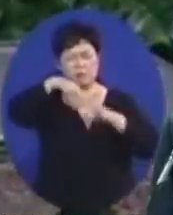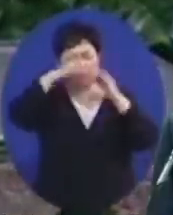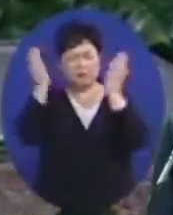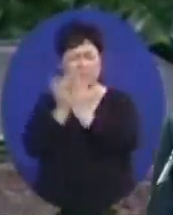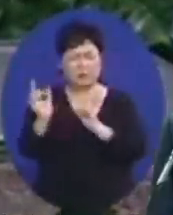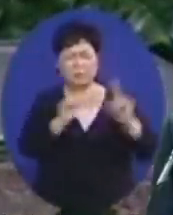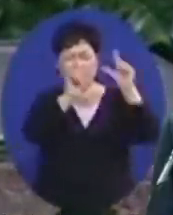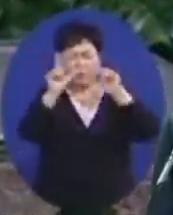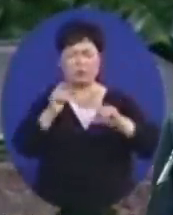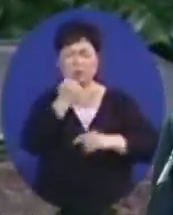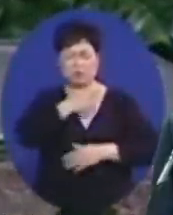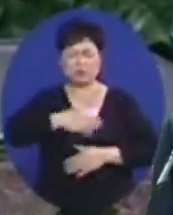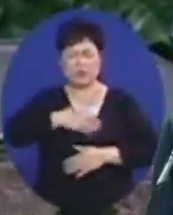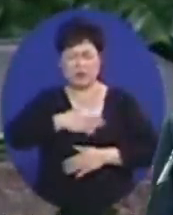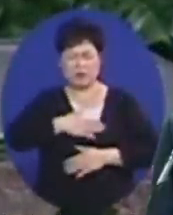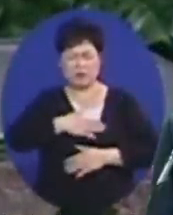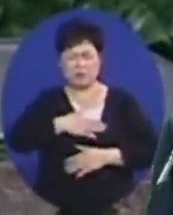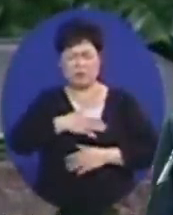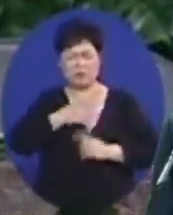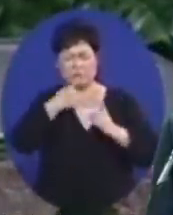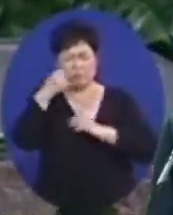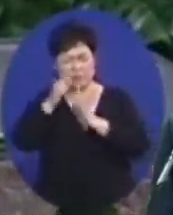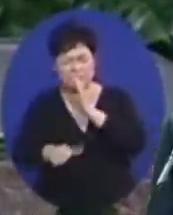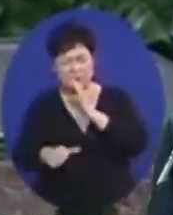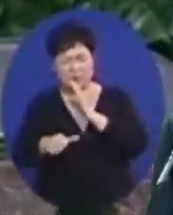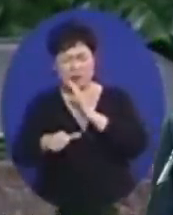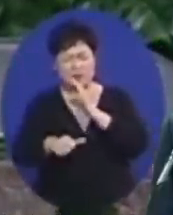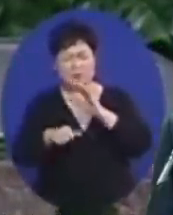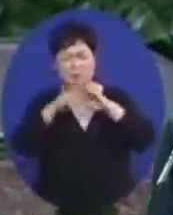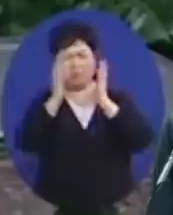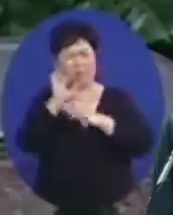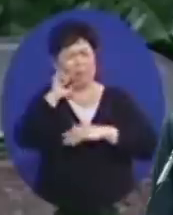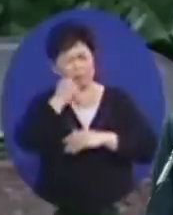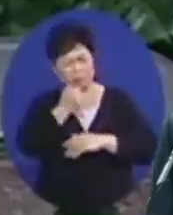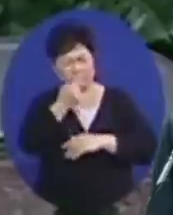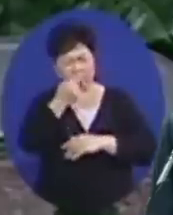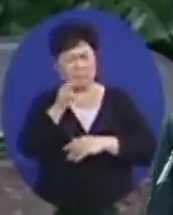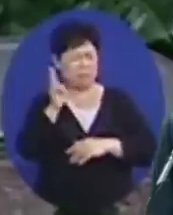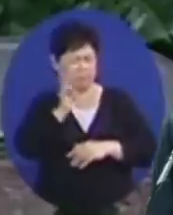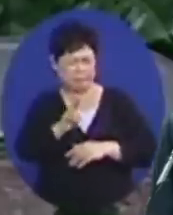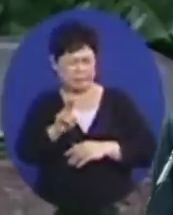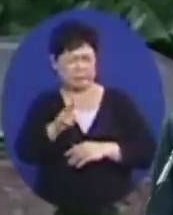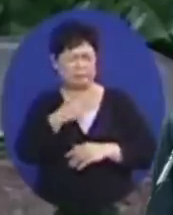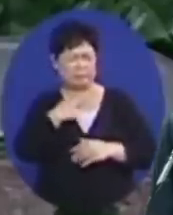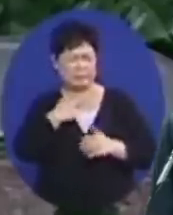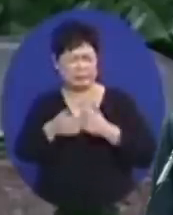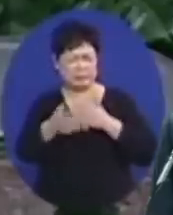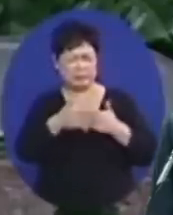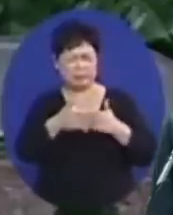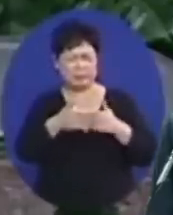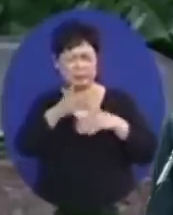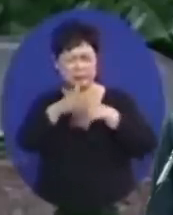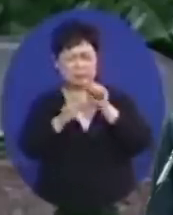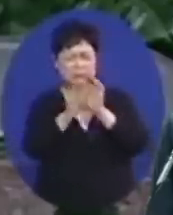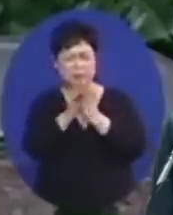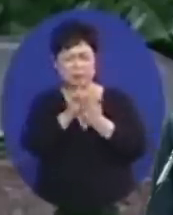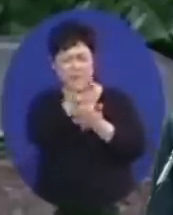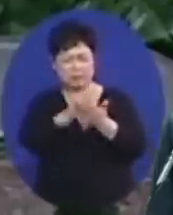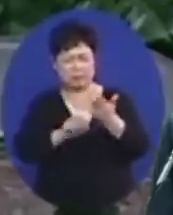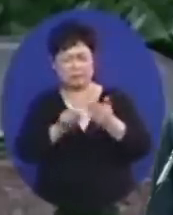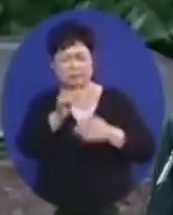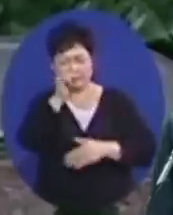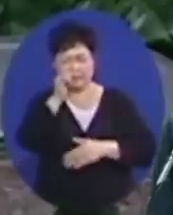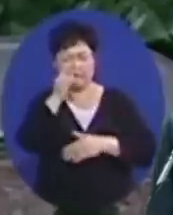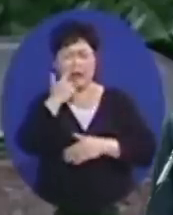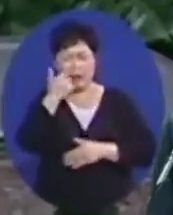뛰어들어갔다가 불황이 다가오면 물거품은 다 꺼지고 비참하게 된 체험을 성경에 기록하고 있는 것입니다.